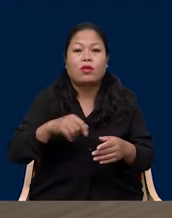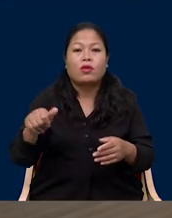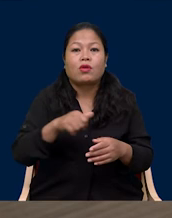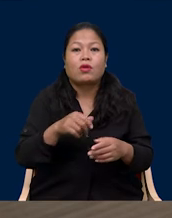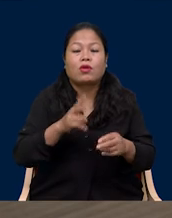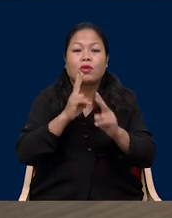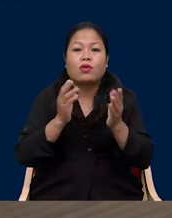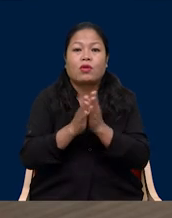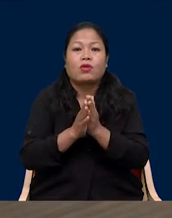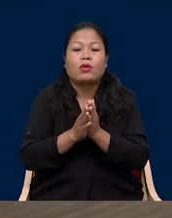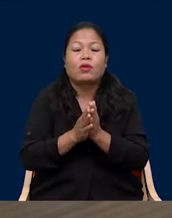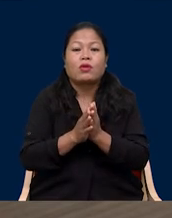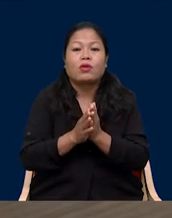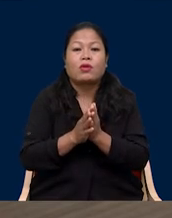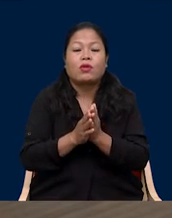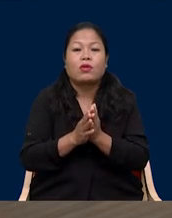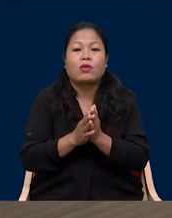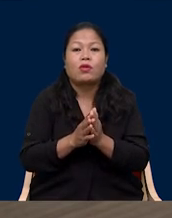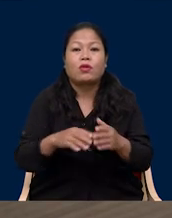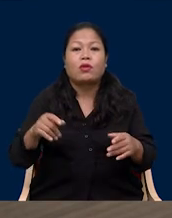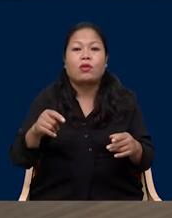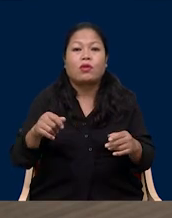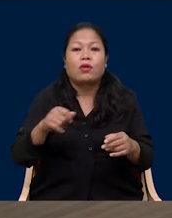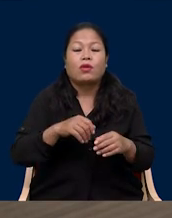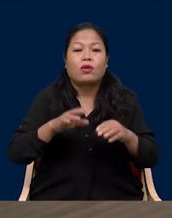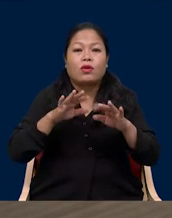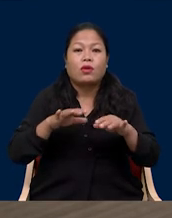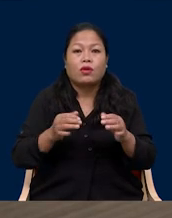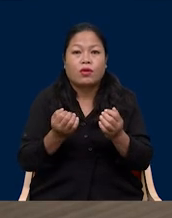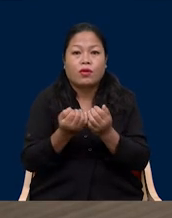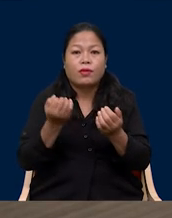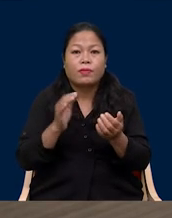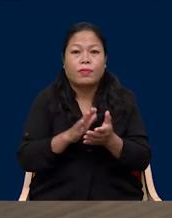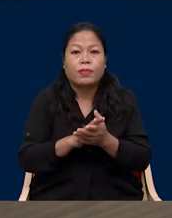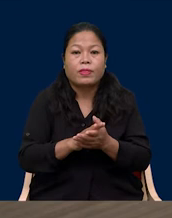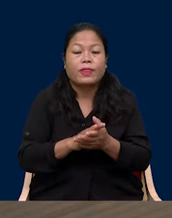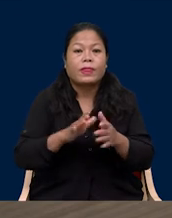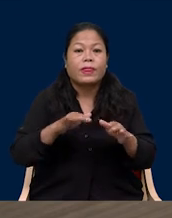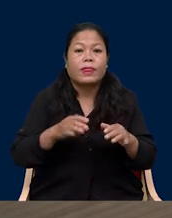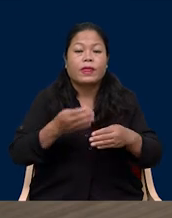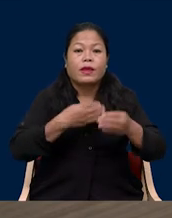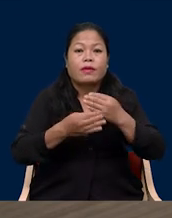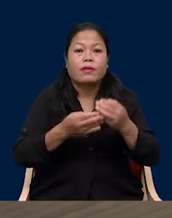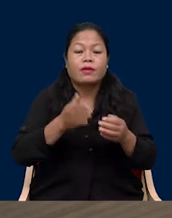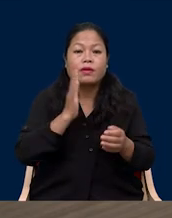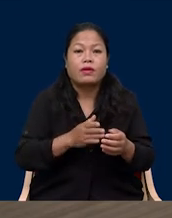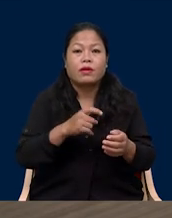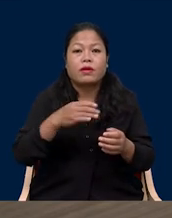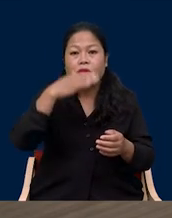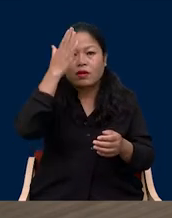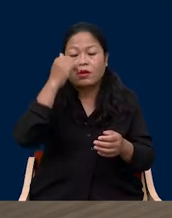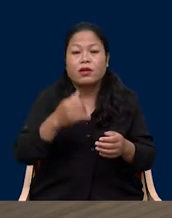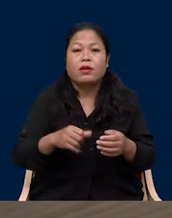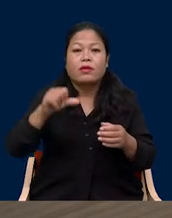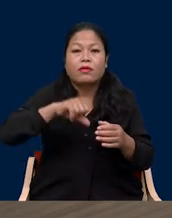सो आर्ट्स अफ स्कटल्यान्डबाट चाहिँ हामीले त्यो कुरा चाहिँ धेरै सिक्न पायौँ। सो प्रोटोटाइपिङहरू न्यू स्टार्टअप्समा चाहिँ प्रोटोटाइपिङ धेरै बिजनेसेसहरू